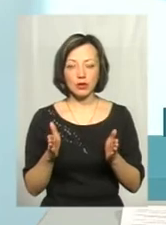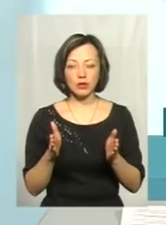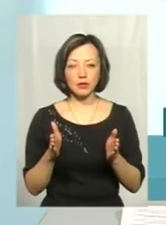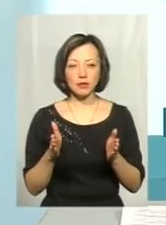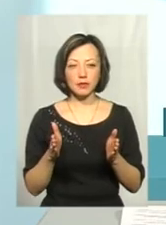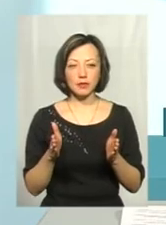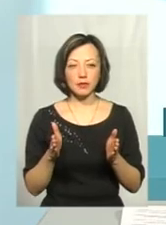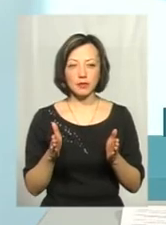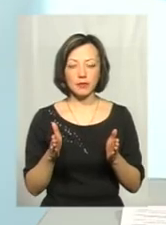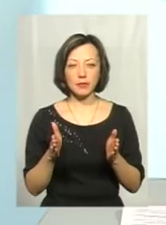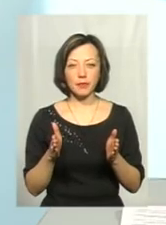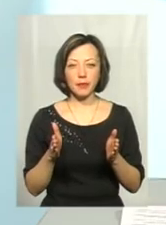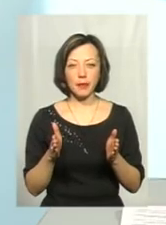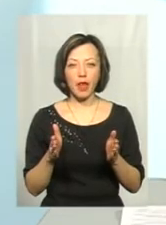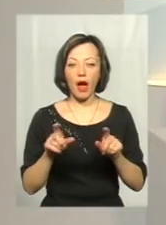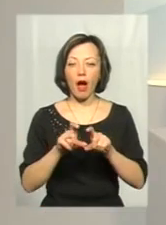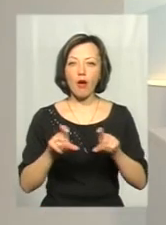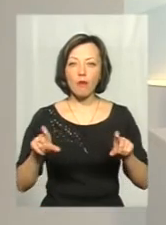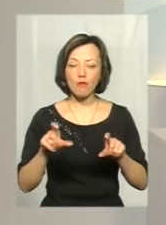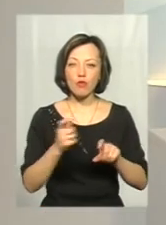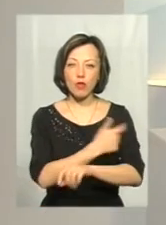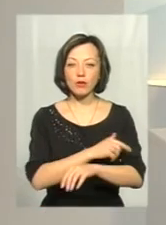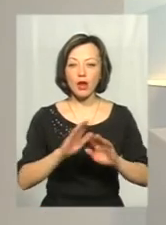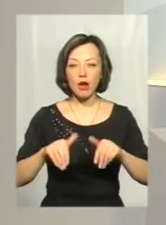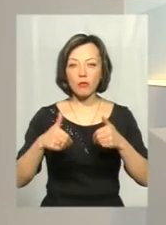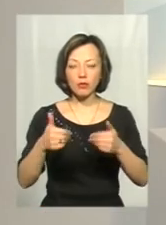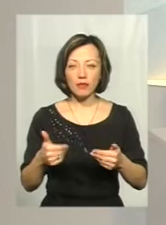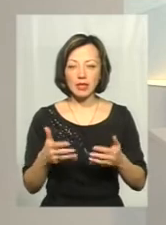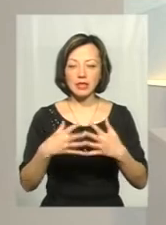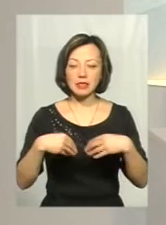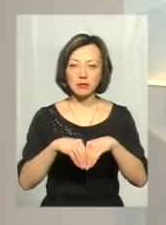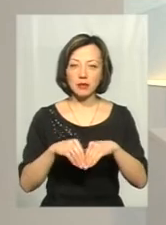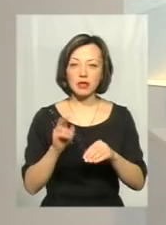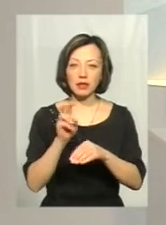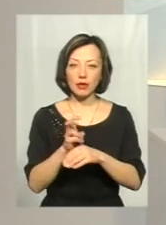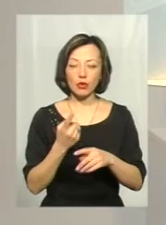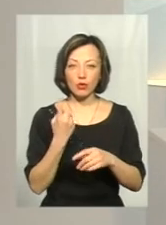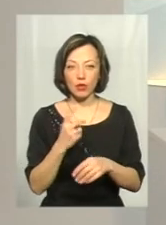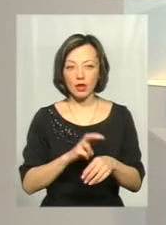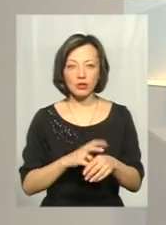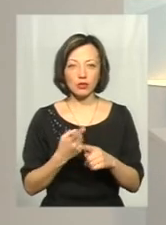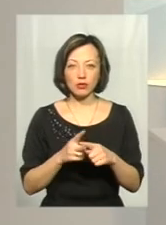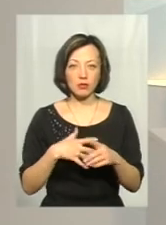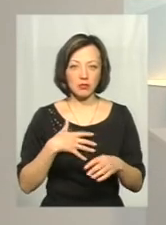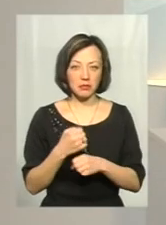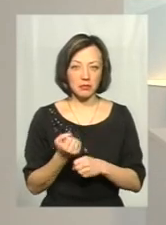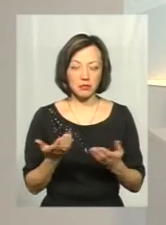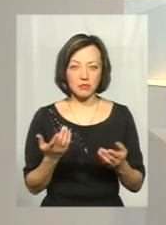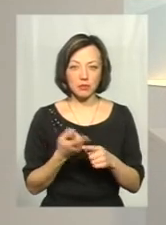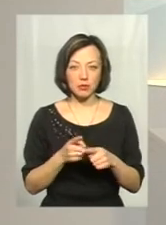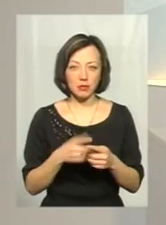будуть у амбулаторіях рекомендувати все ж таки сім'ї йти до одного лікаря? Чи це не принципово, в цьому немає ідеї